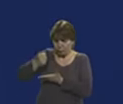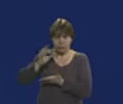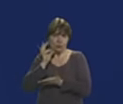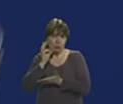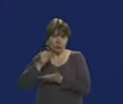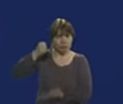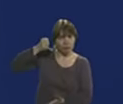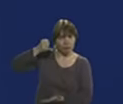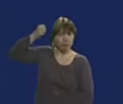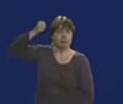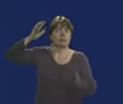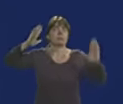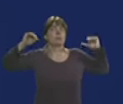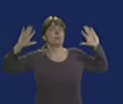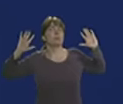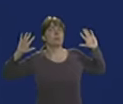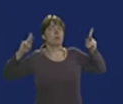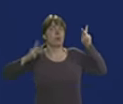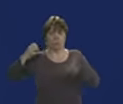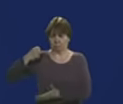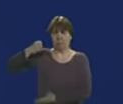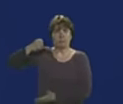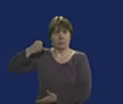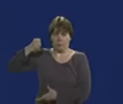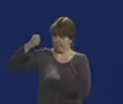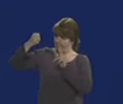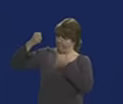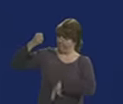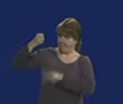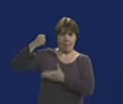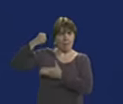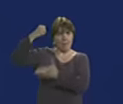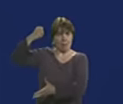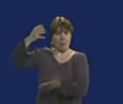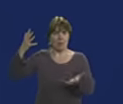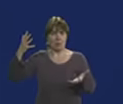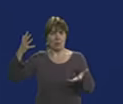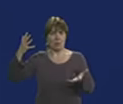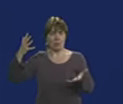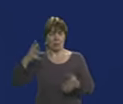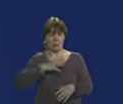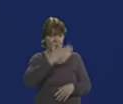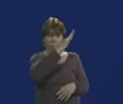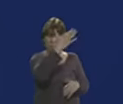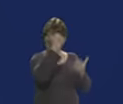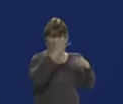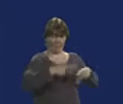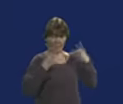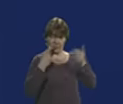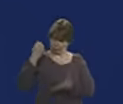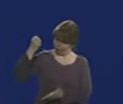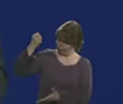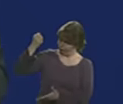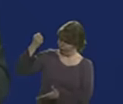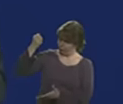moyen, peut-être grand. Et ce patrimoine, quand vous le regardez, contrairement à ceux qui ne savent pas la vie, vous ne le